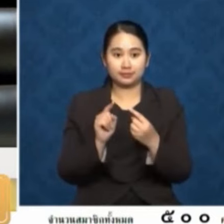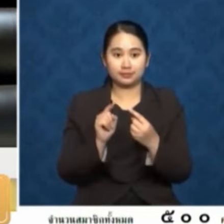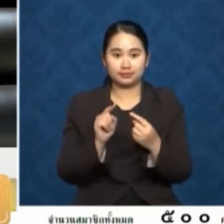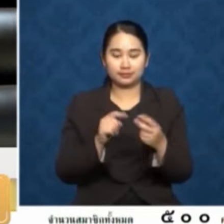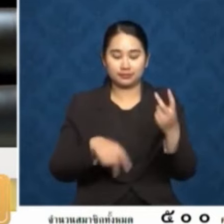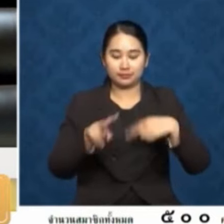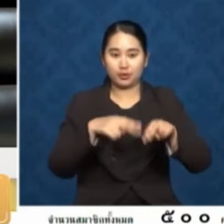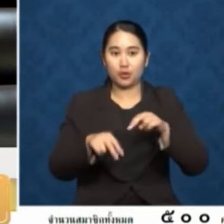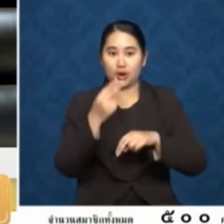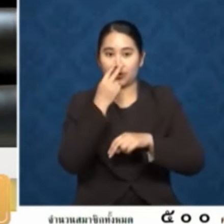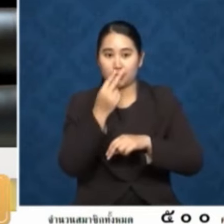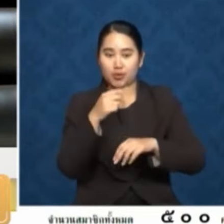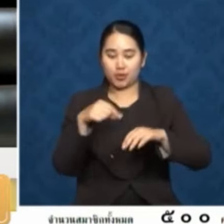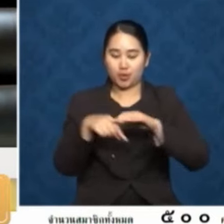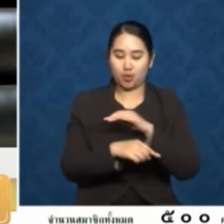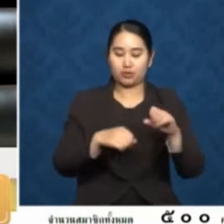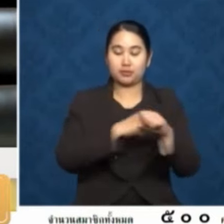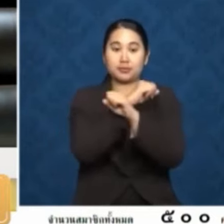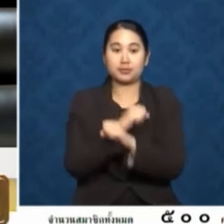กันการทุจริตไ